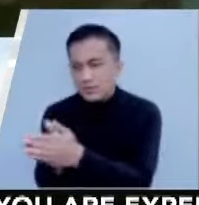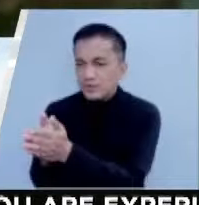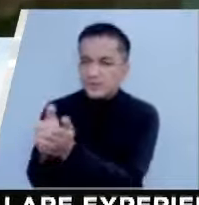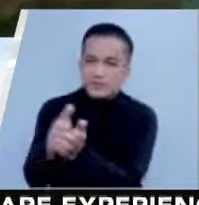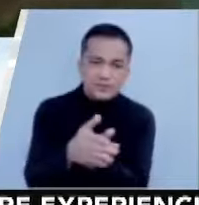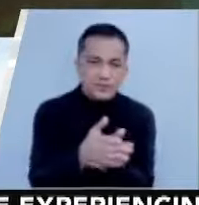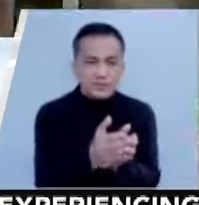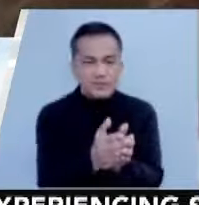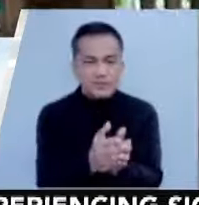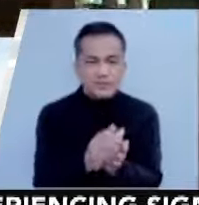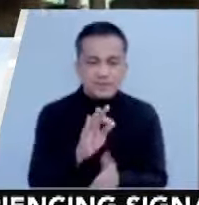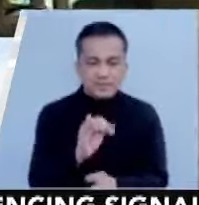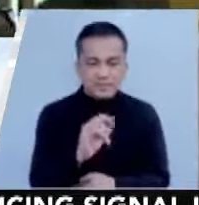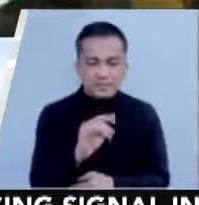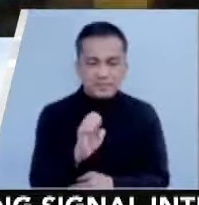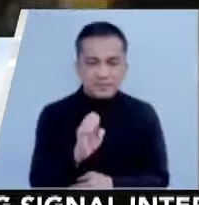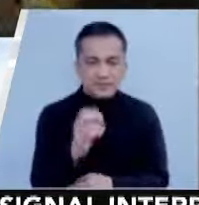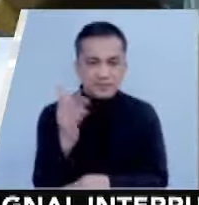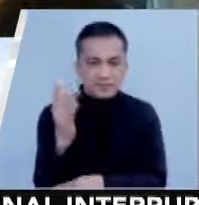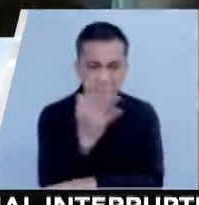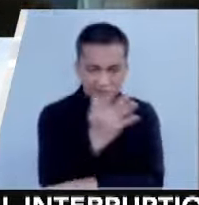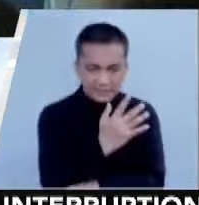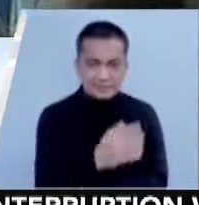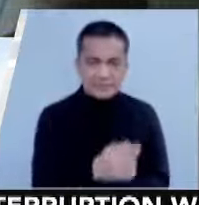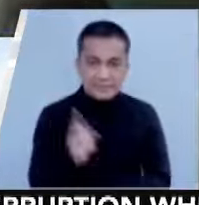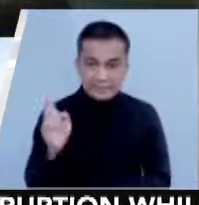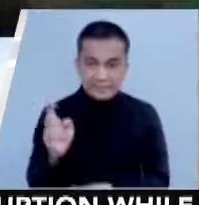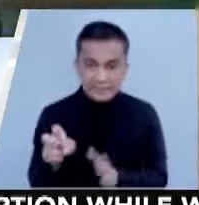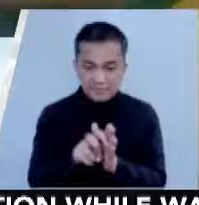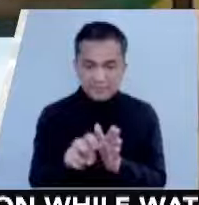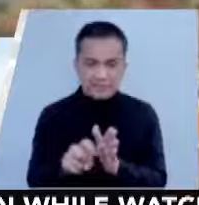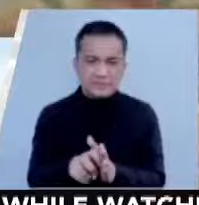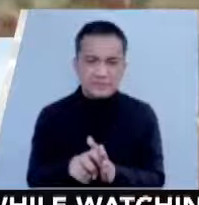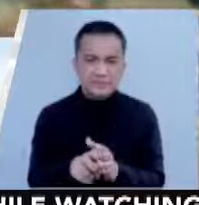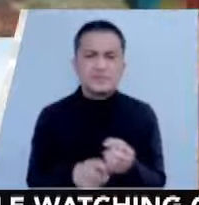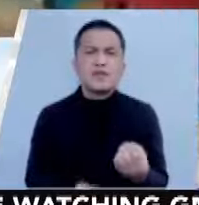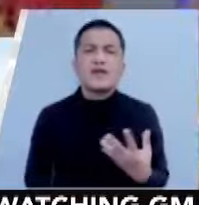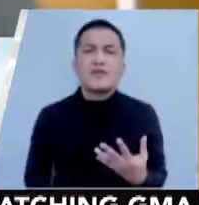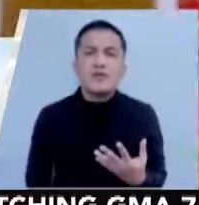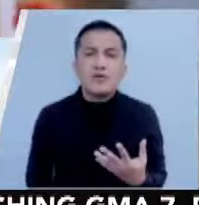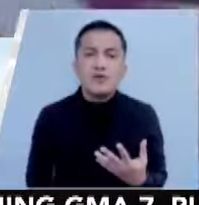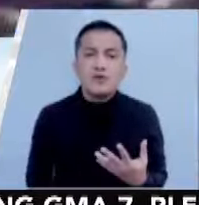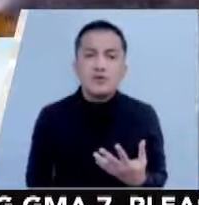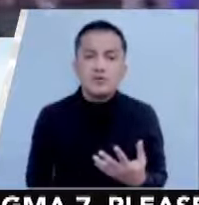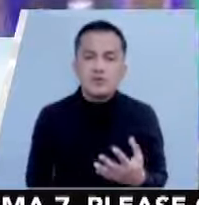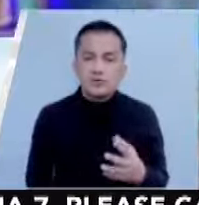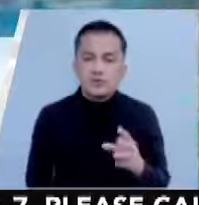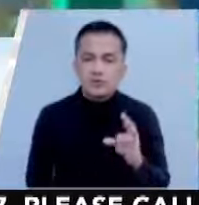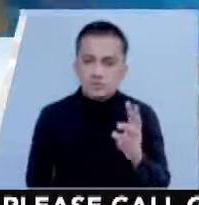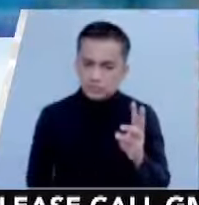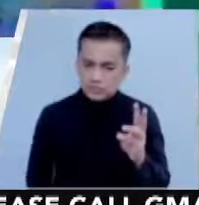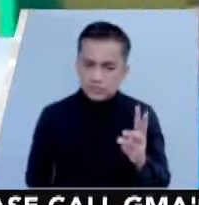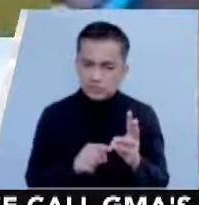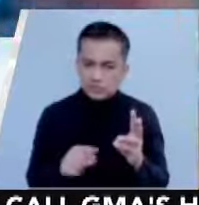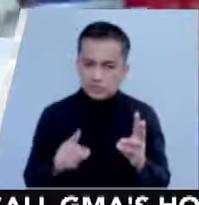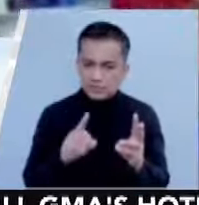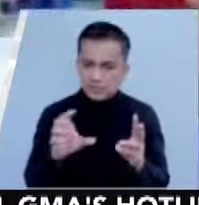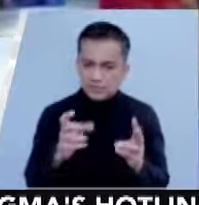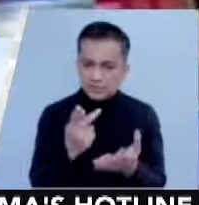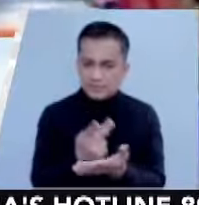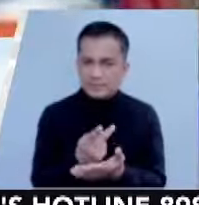forest Mill house ang mga rides dito nagkakahalaga lang ng 60 to Php100 pero